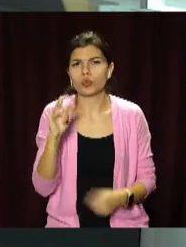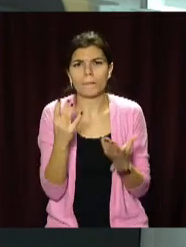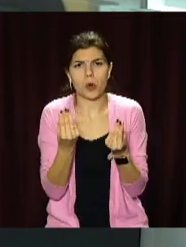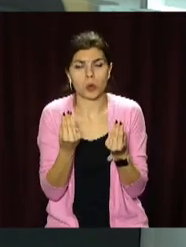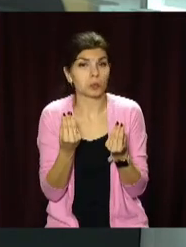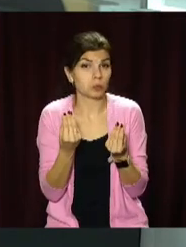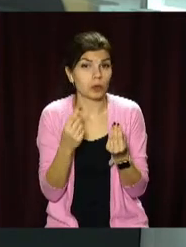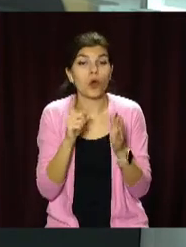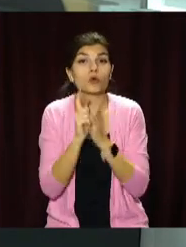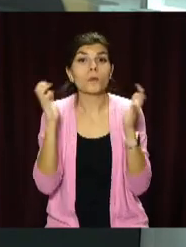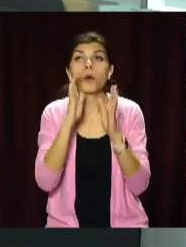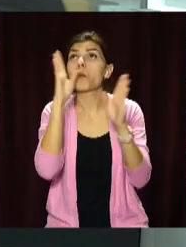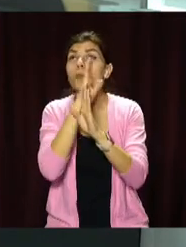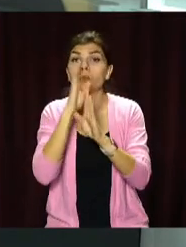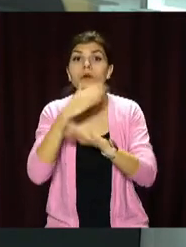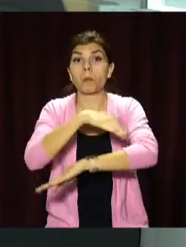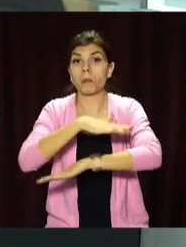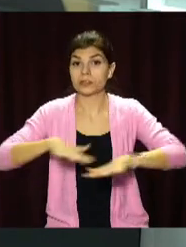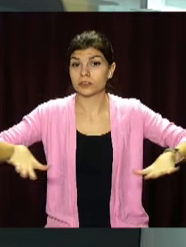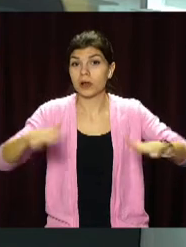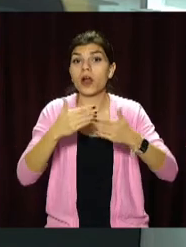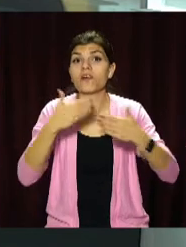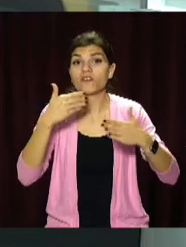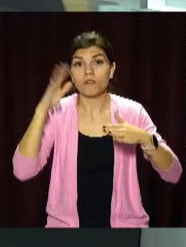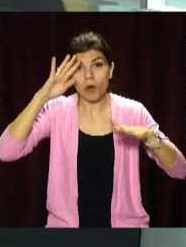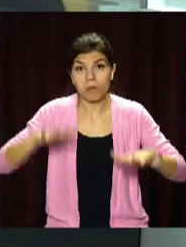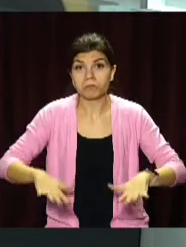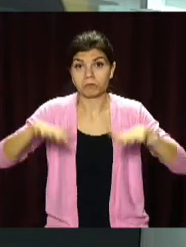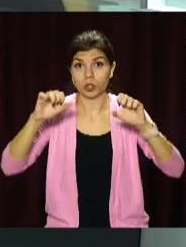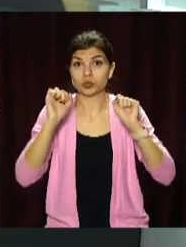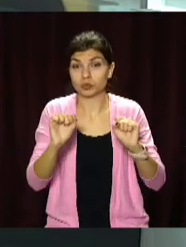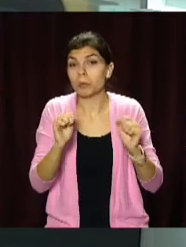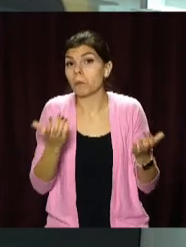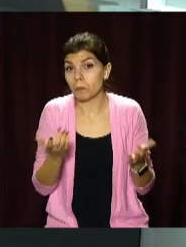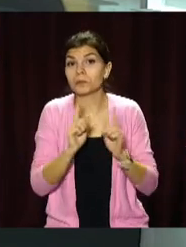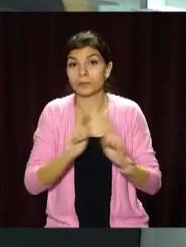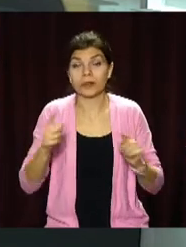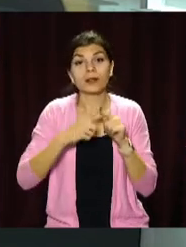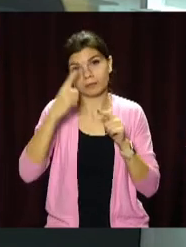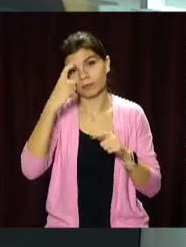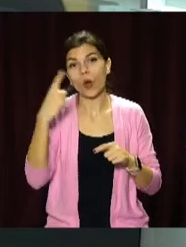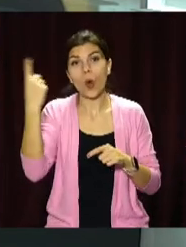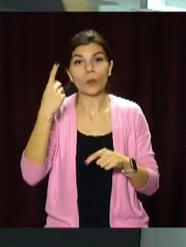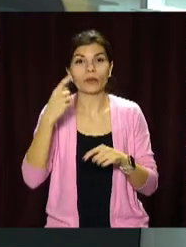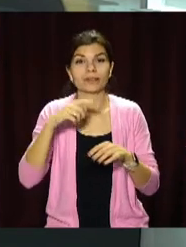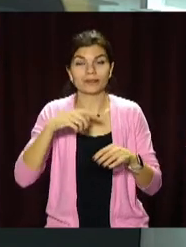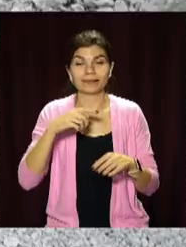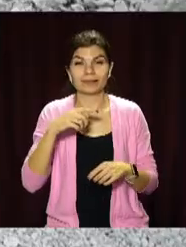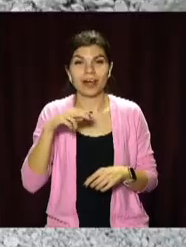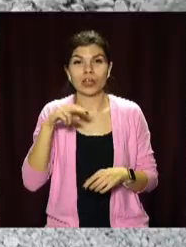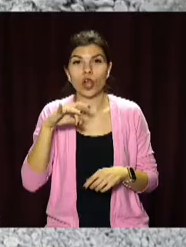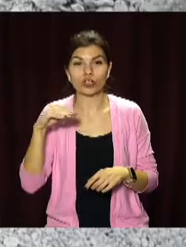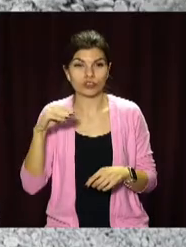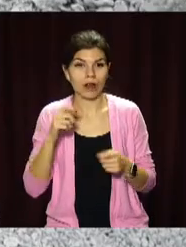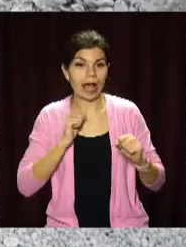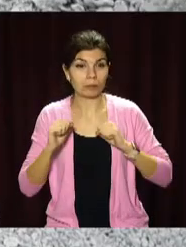вберегти повітря і подвір'я місцевих від підтоплень. Про це повідомили в облдержадміністрації. Будівельники вже підготували